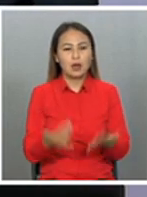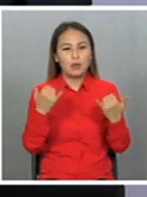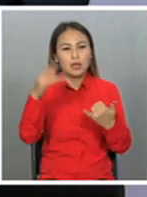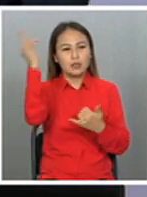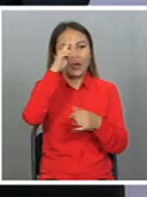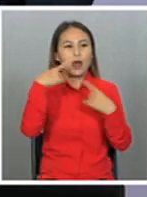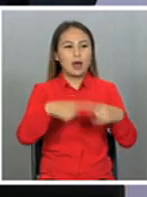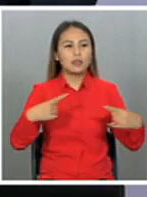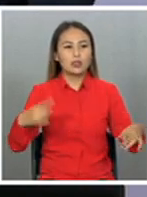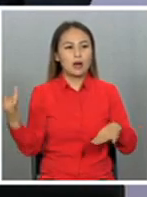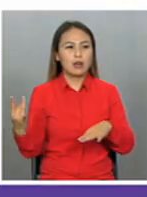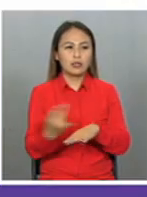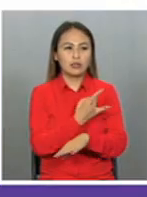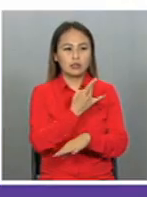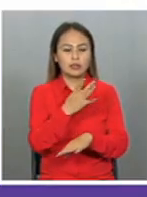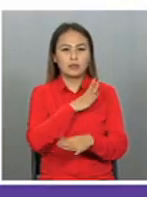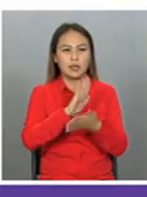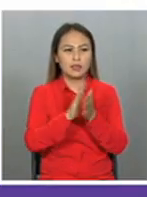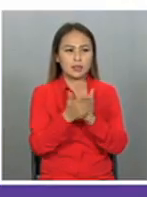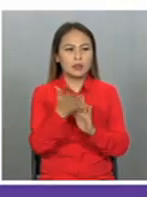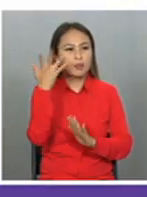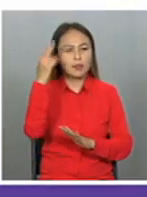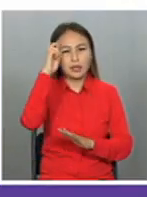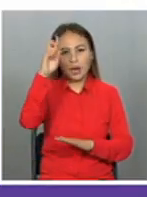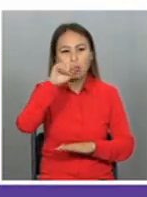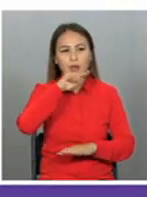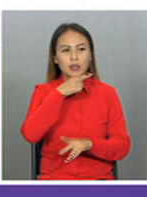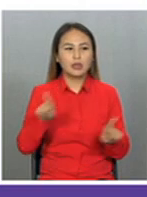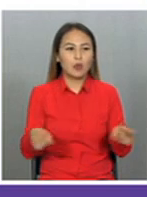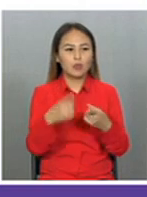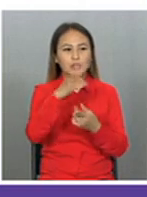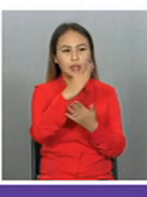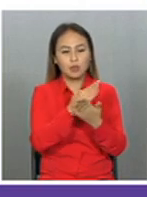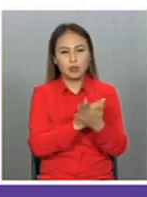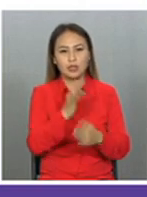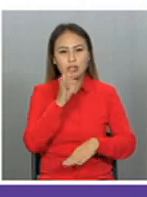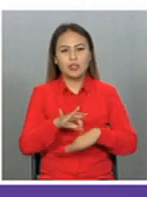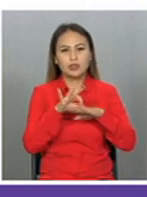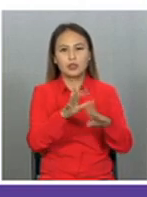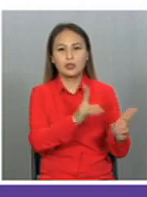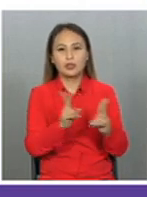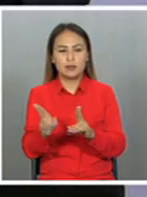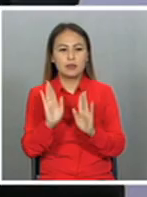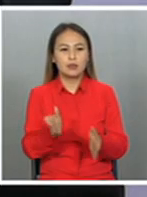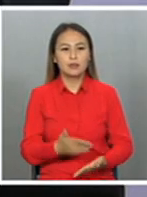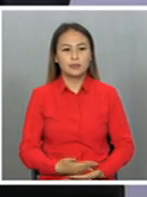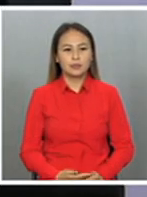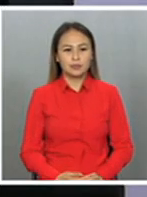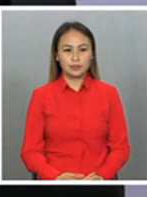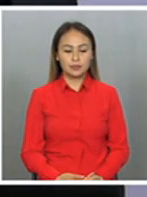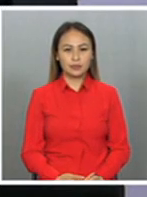Бүгінгі сабақта әр түрлі алғышарттар негізінде мемлекеттерді экономикалық даму деңгейі бойынша жіктейміз.